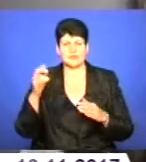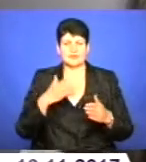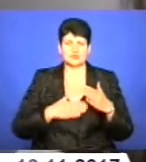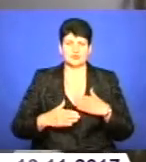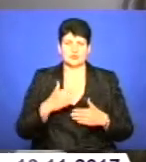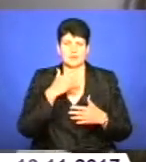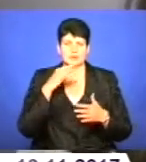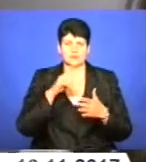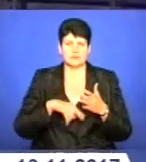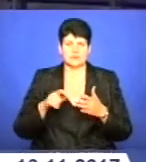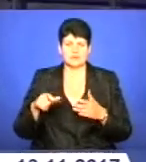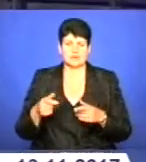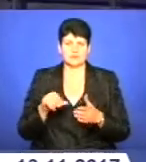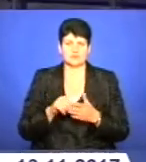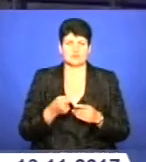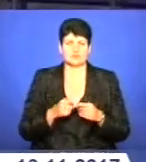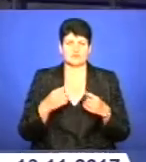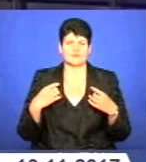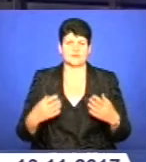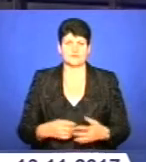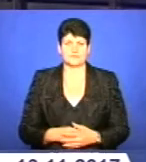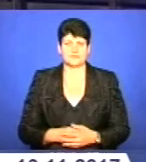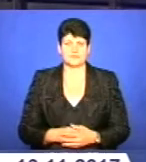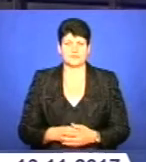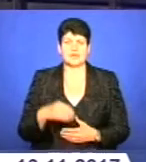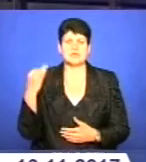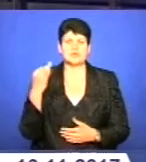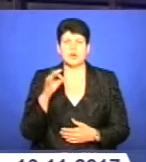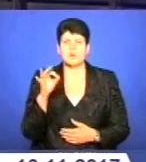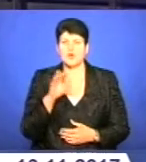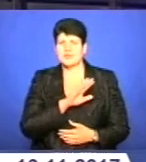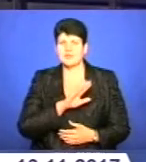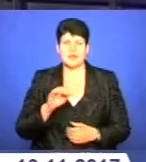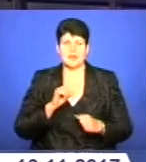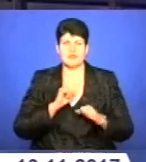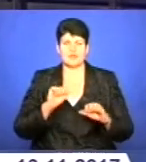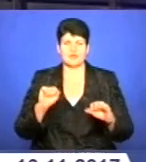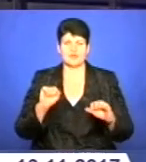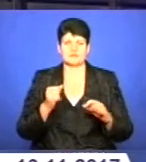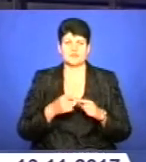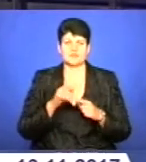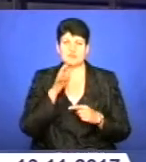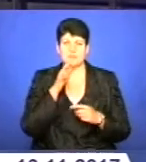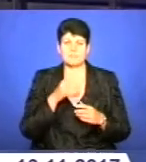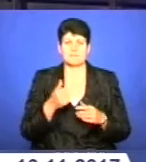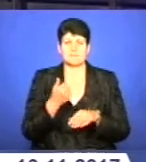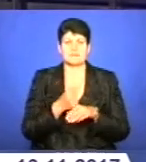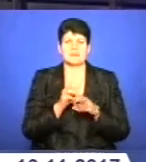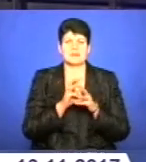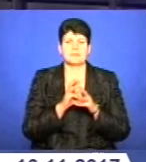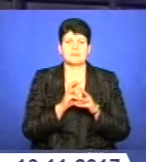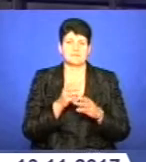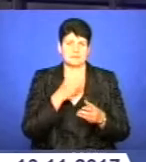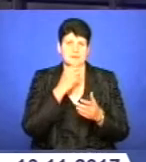людей, присутні на цьому святі. Продовжуємо. Історія про негероїв у героїчний час. Прем'єру першої української